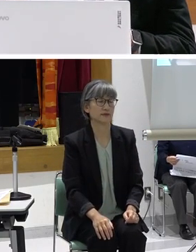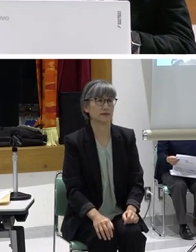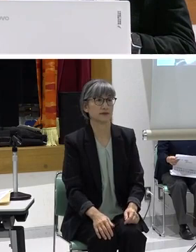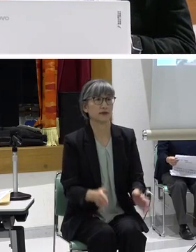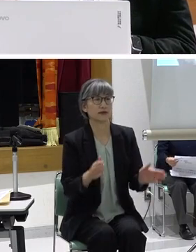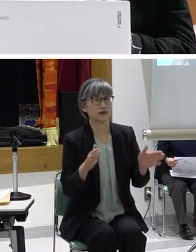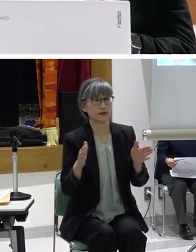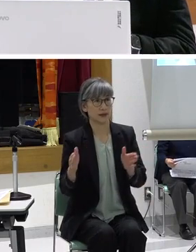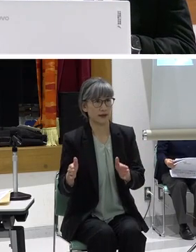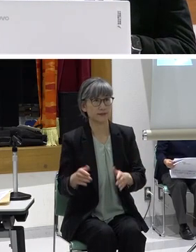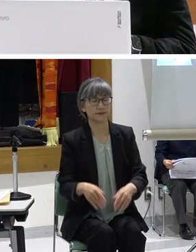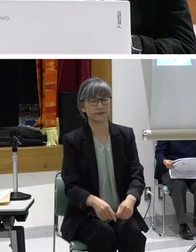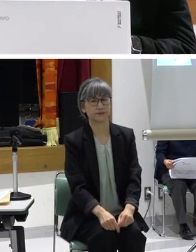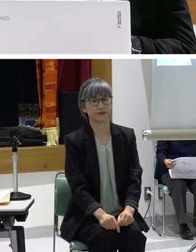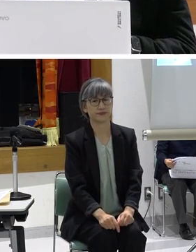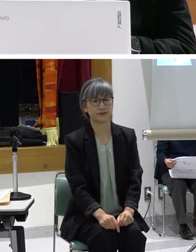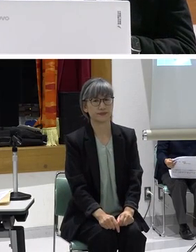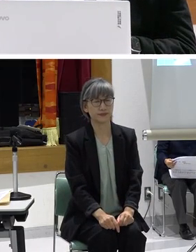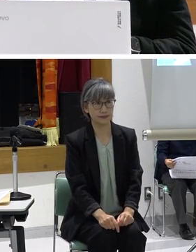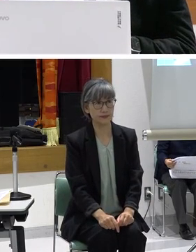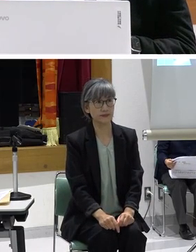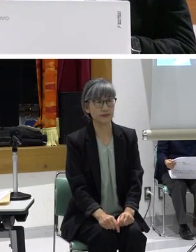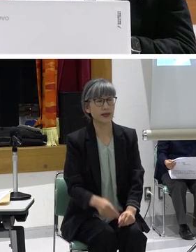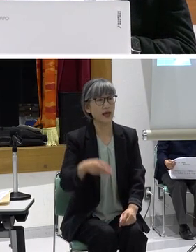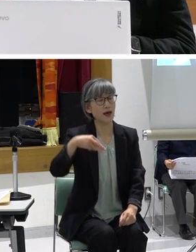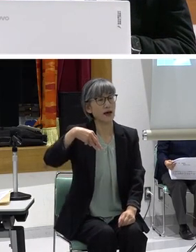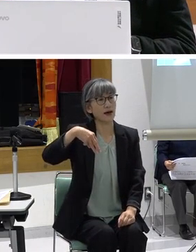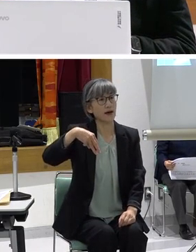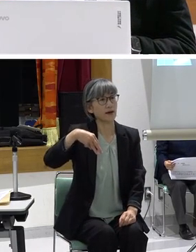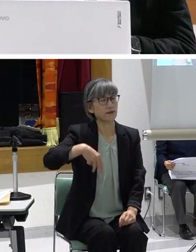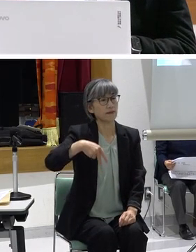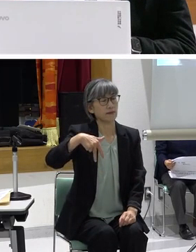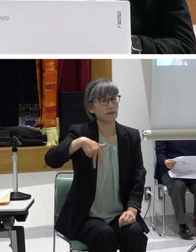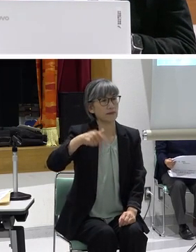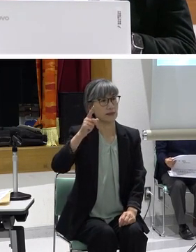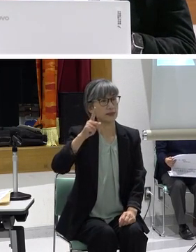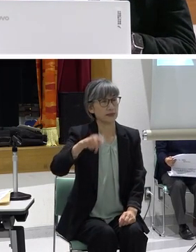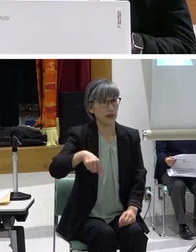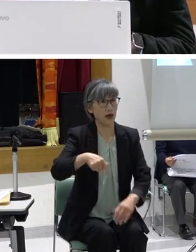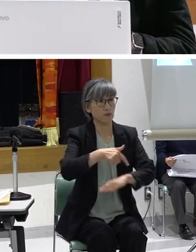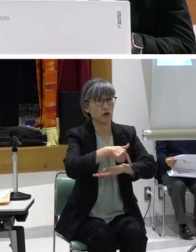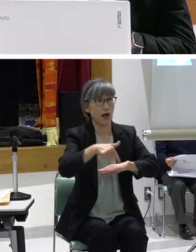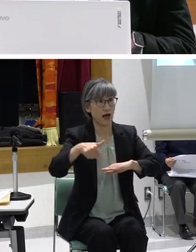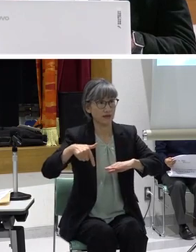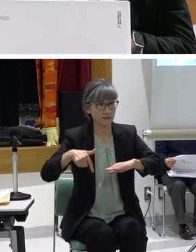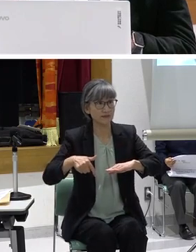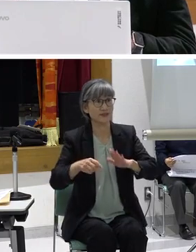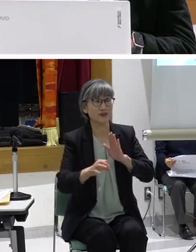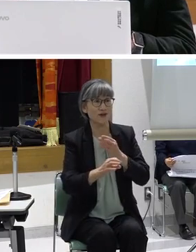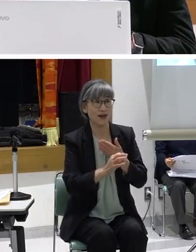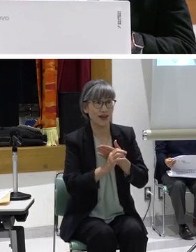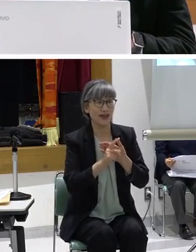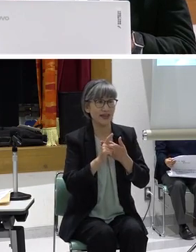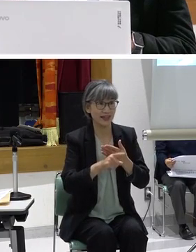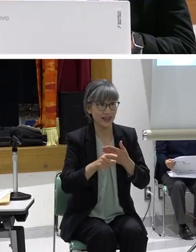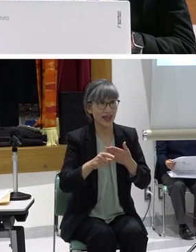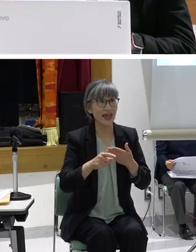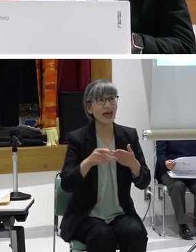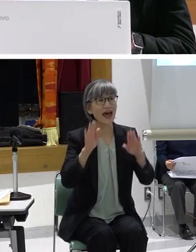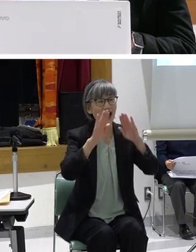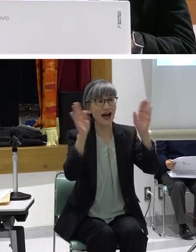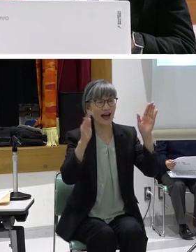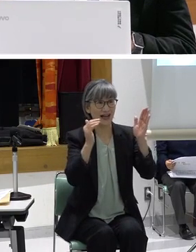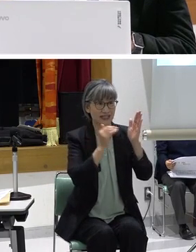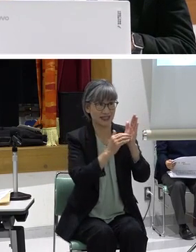でそのマスタープラン一つの例ということで、明石市で、ユニバーサルデザインのまちづく